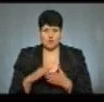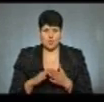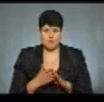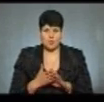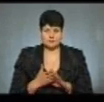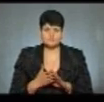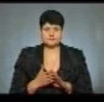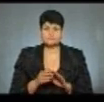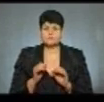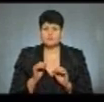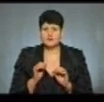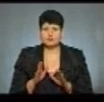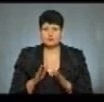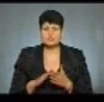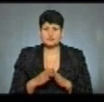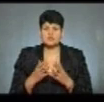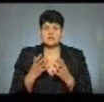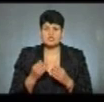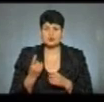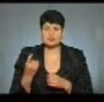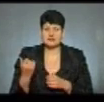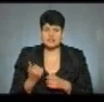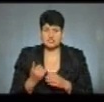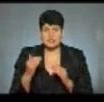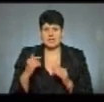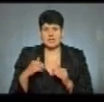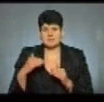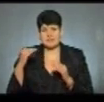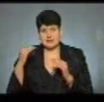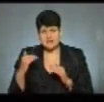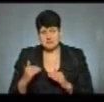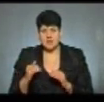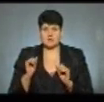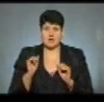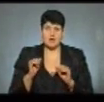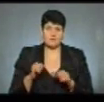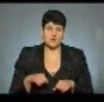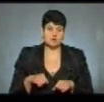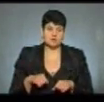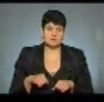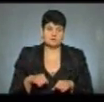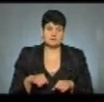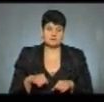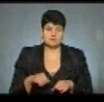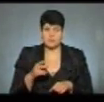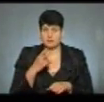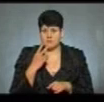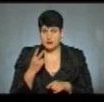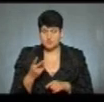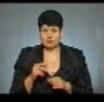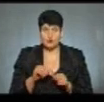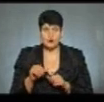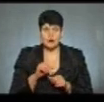Може така ситуація протривати ще тиждень і піти на спад. Може, наприклад, ну, як ми бачимо, по